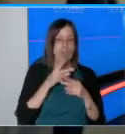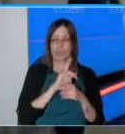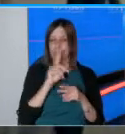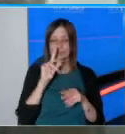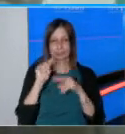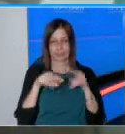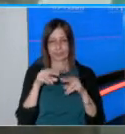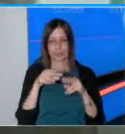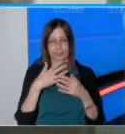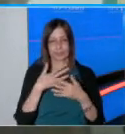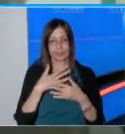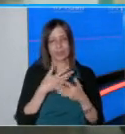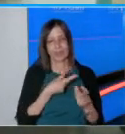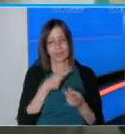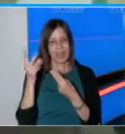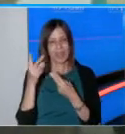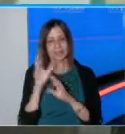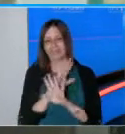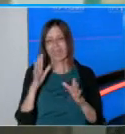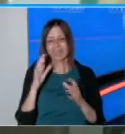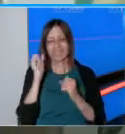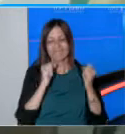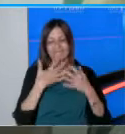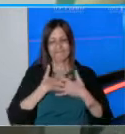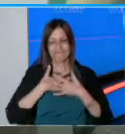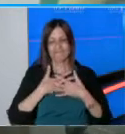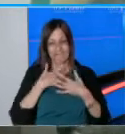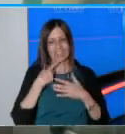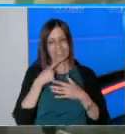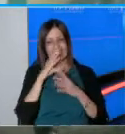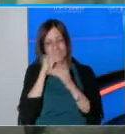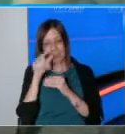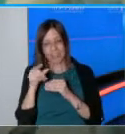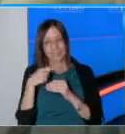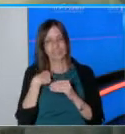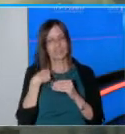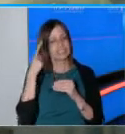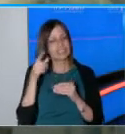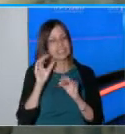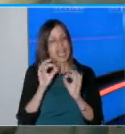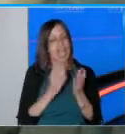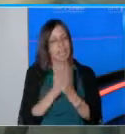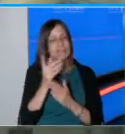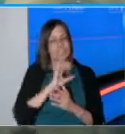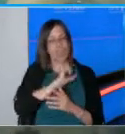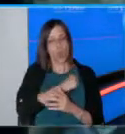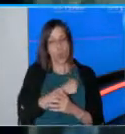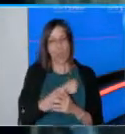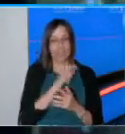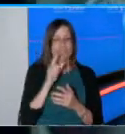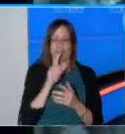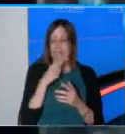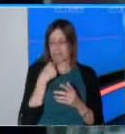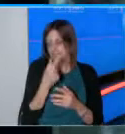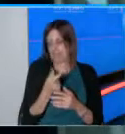נמרץ, היעדר אקמו, אני יצאתי עם זה כי זה האמת וזה כואב וצריך לדעת את זה, וזה לא עבר שום פילטר או